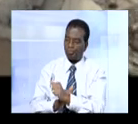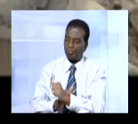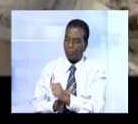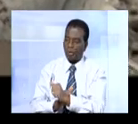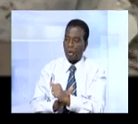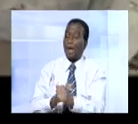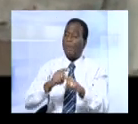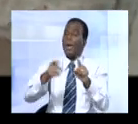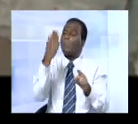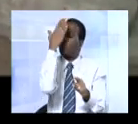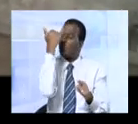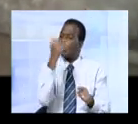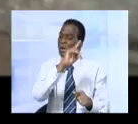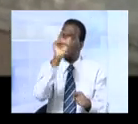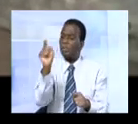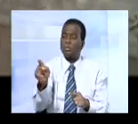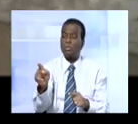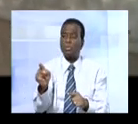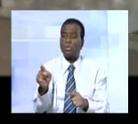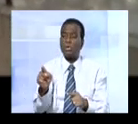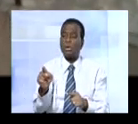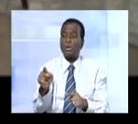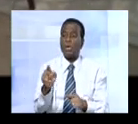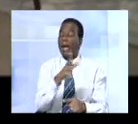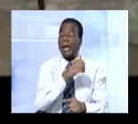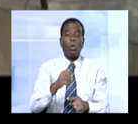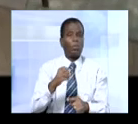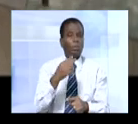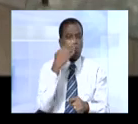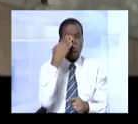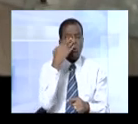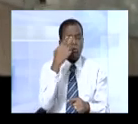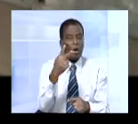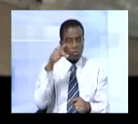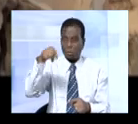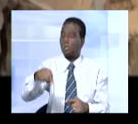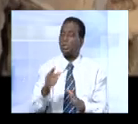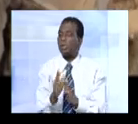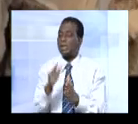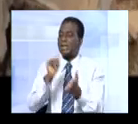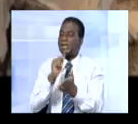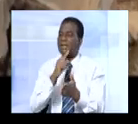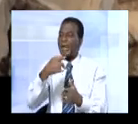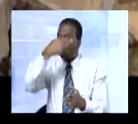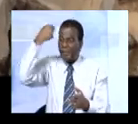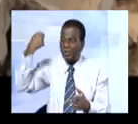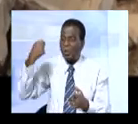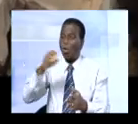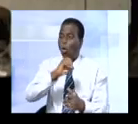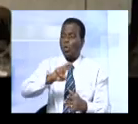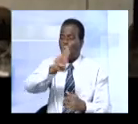le 7 janvier 2014. Des chutes en cascade qui ont fait un mort et de nombreux blessés. Après cette